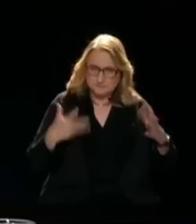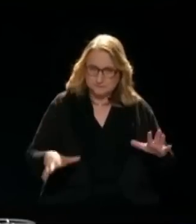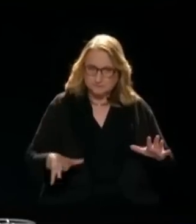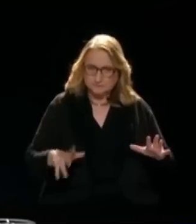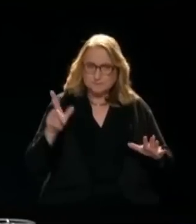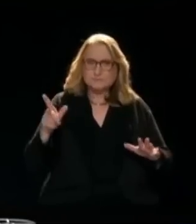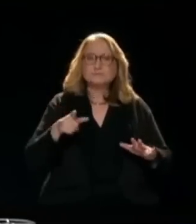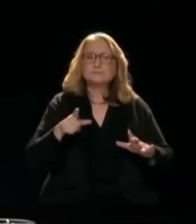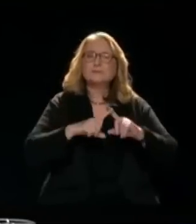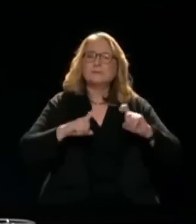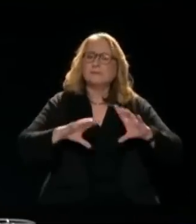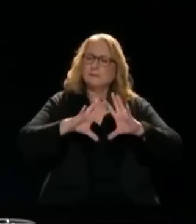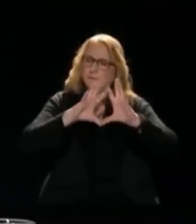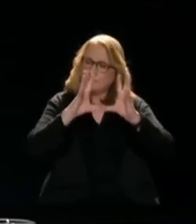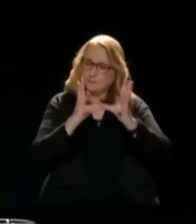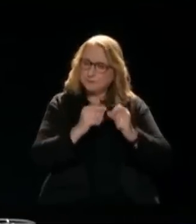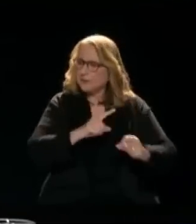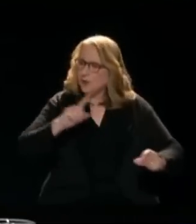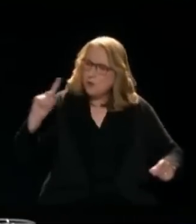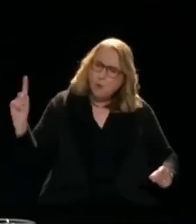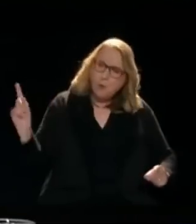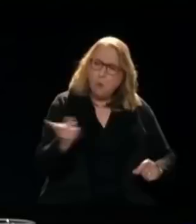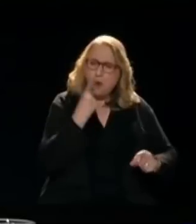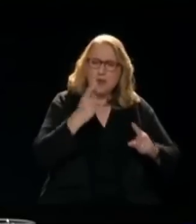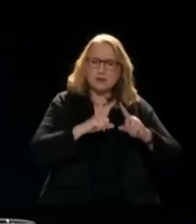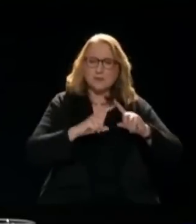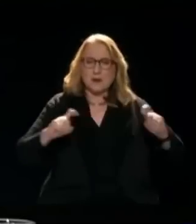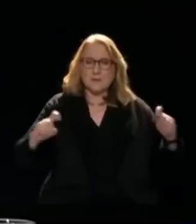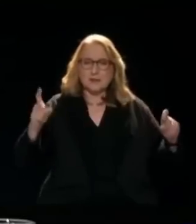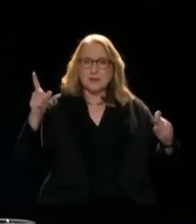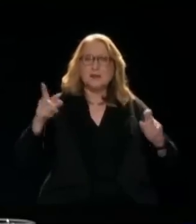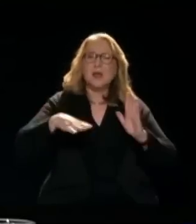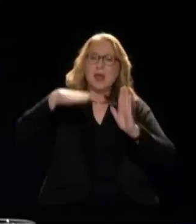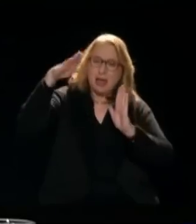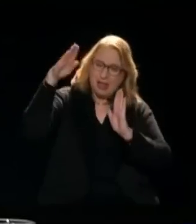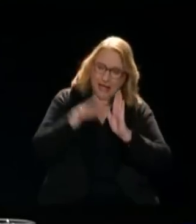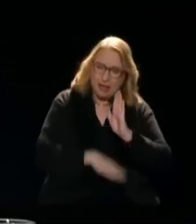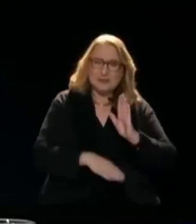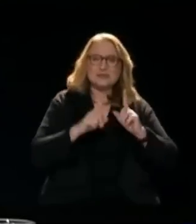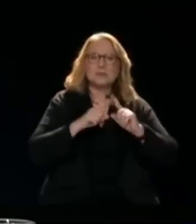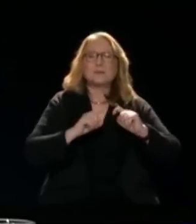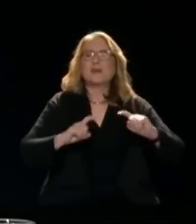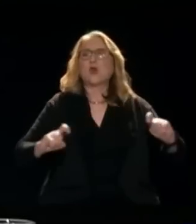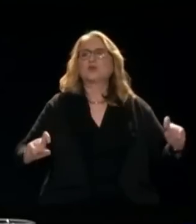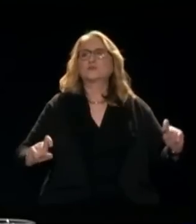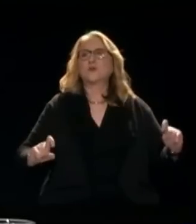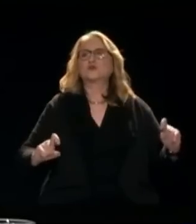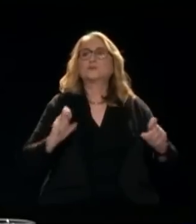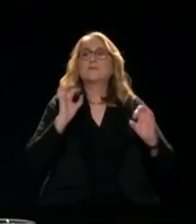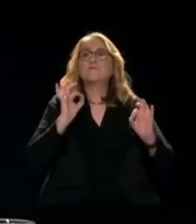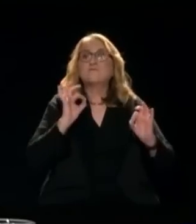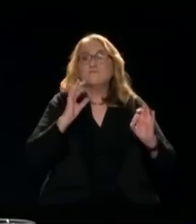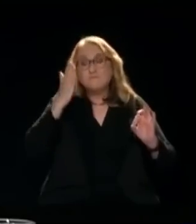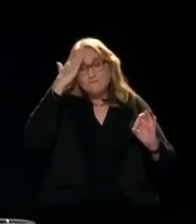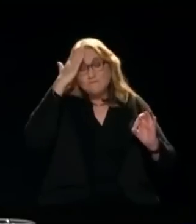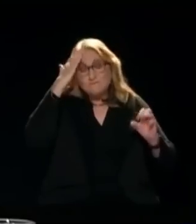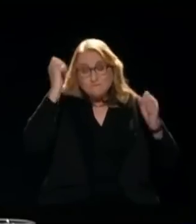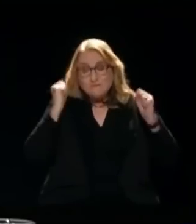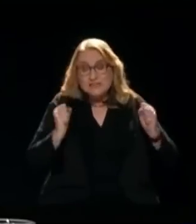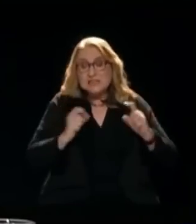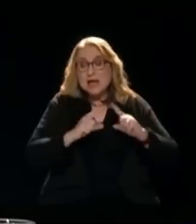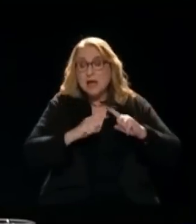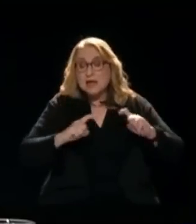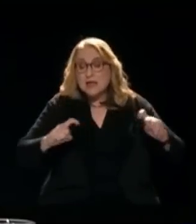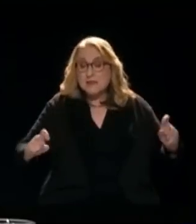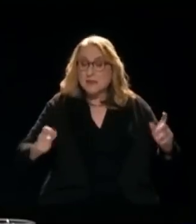για την εγχώρια παραγωγή της, αλλά οριζόντια για όλα τα βασικά είδη. Έτσι έπεσε ο πληθωρισμός, ειδικά στα βασικά είδη διατροφής, που θα πρέπει να γίνει και εδώ.